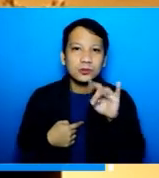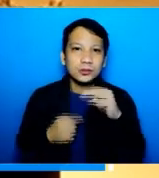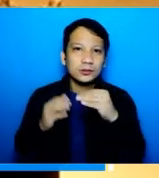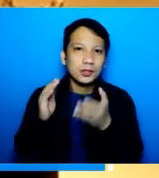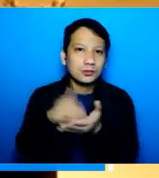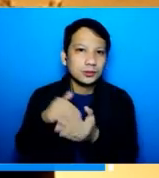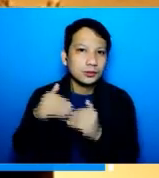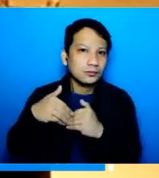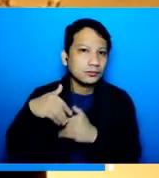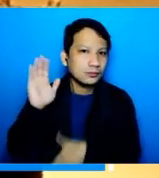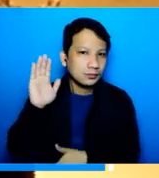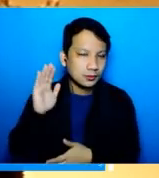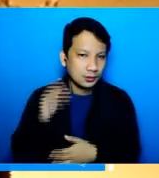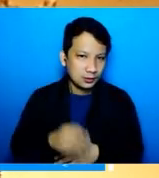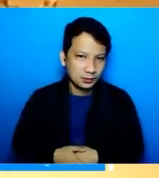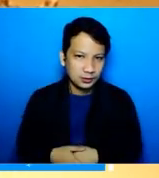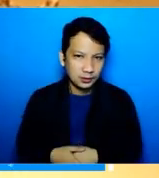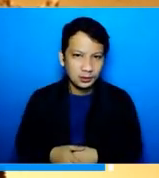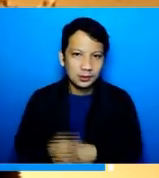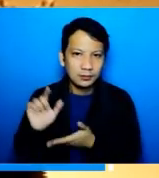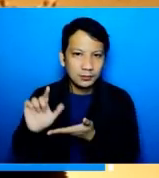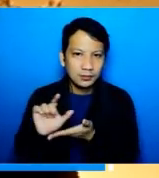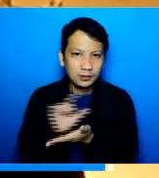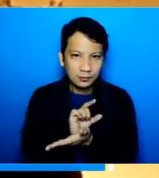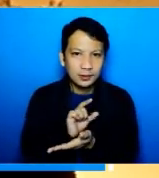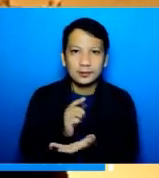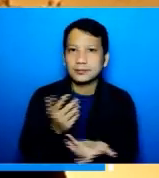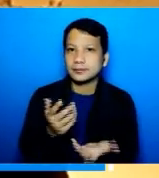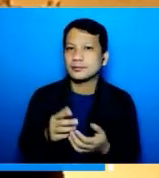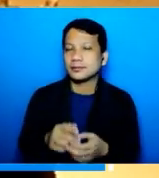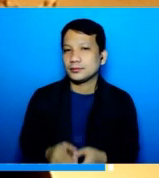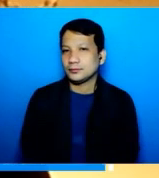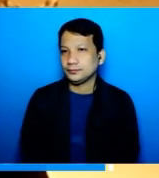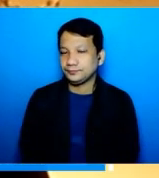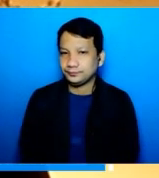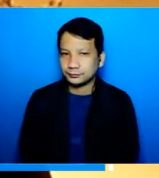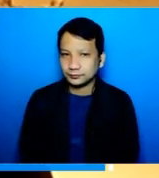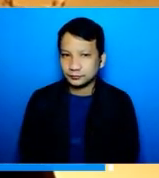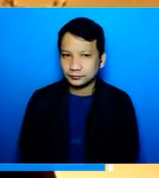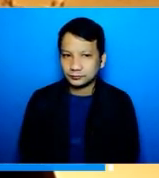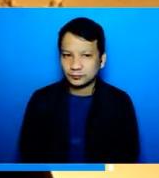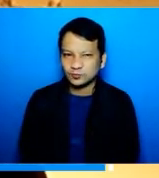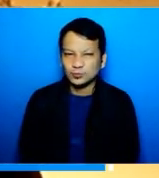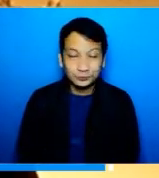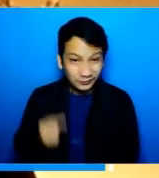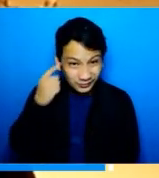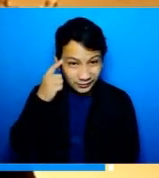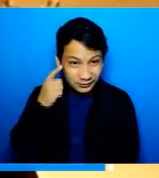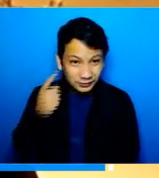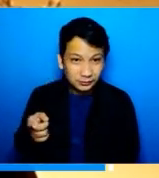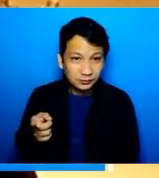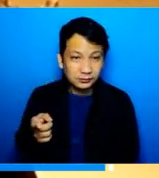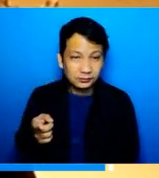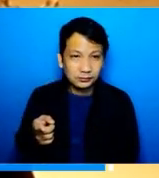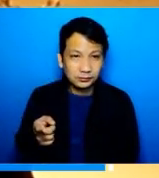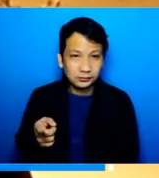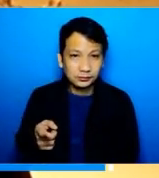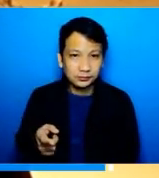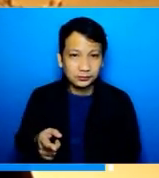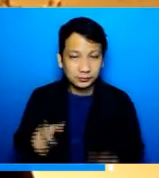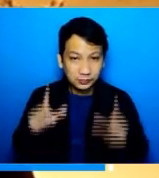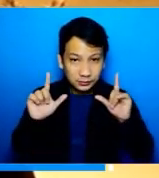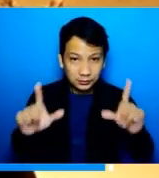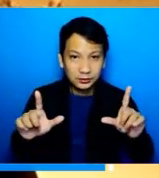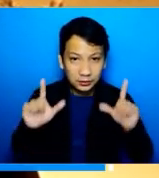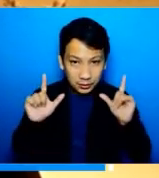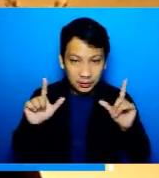Per vial? Opo, per vial. Slogan nila kasi, may slogan sila eh, yung hospital na to,